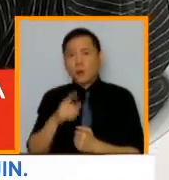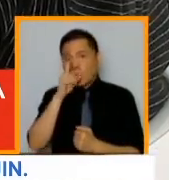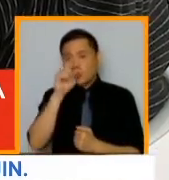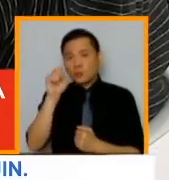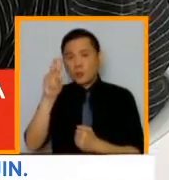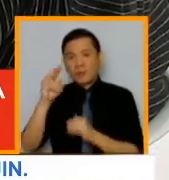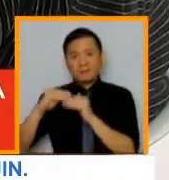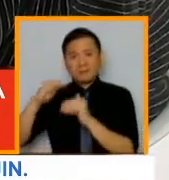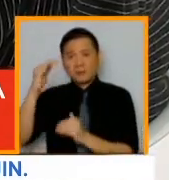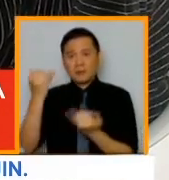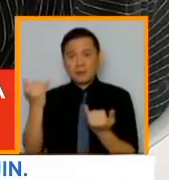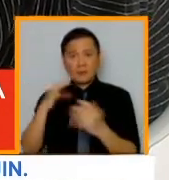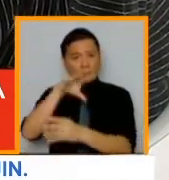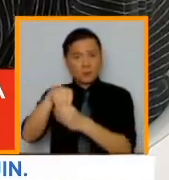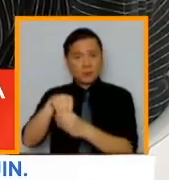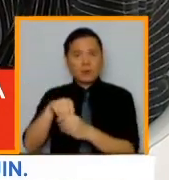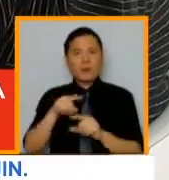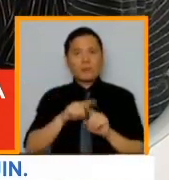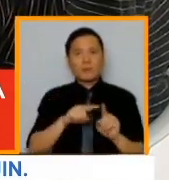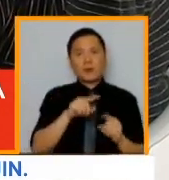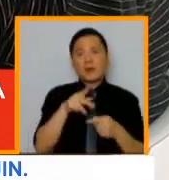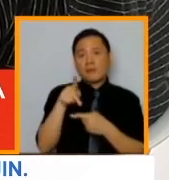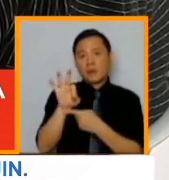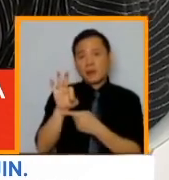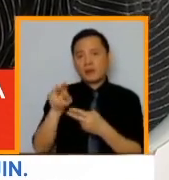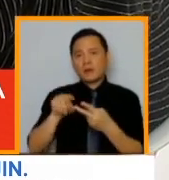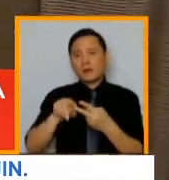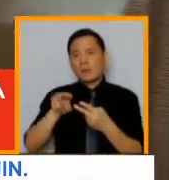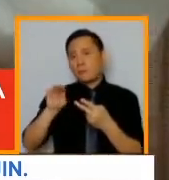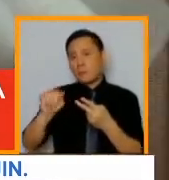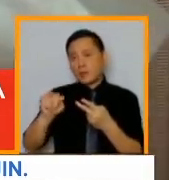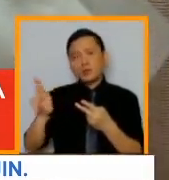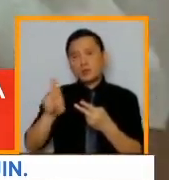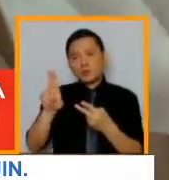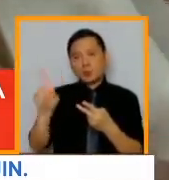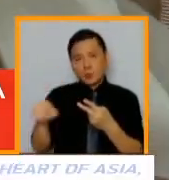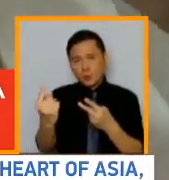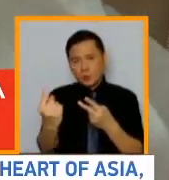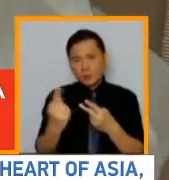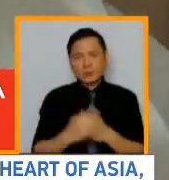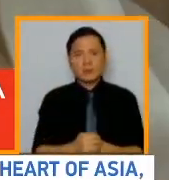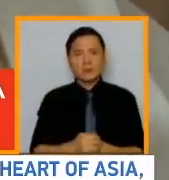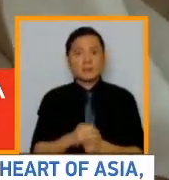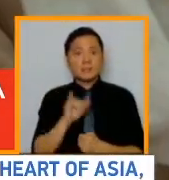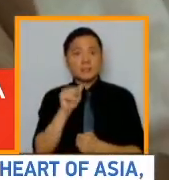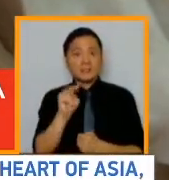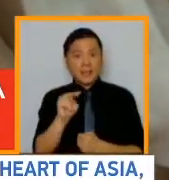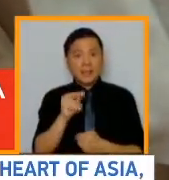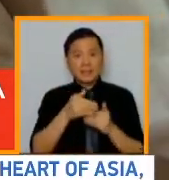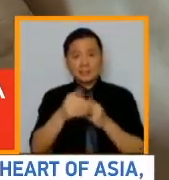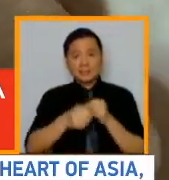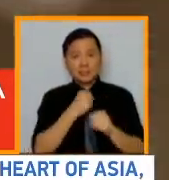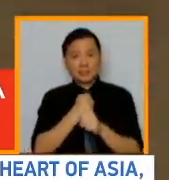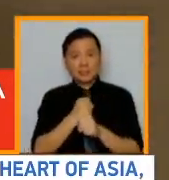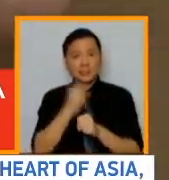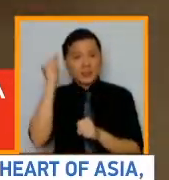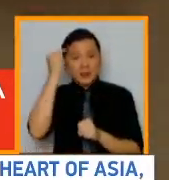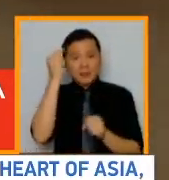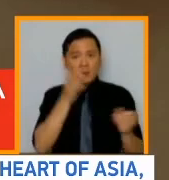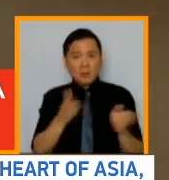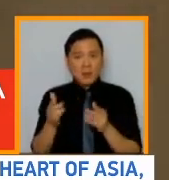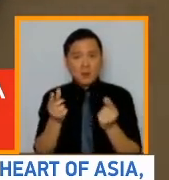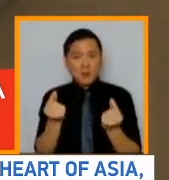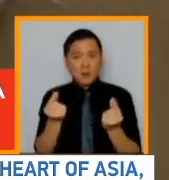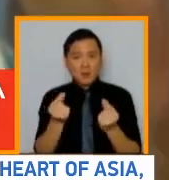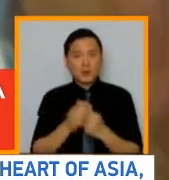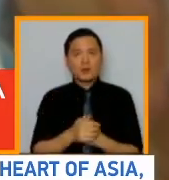at Moderna vaccines pa lamang ang pupwede sa kanila. Enero sa susunod na taon, plano ng gobyerno na palawakin ang